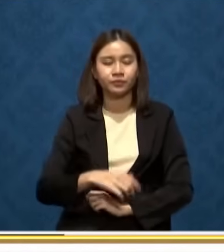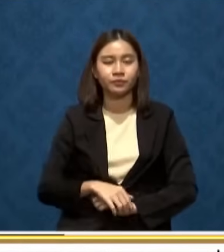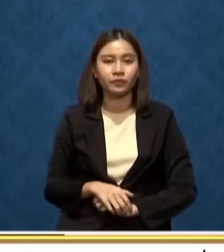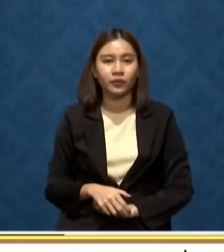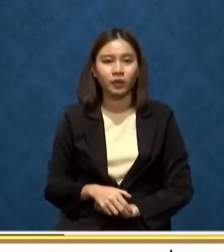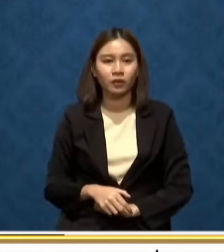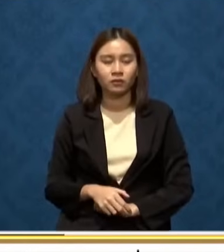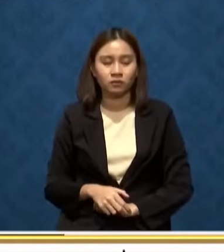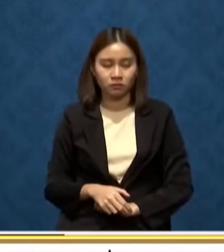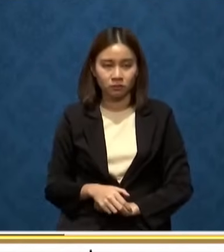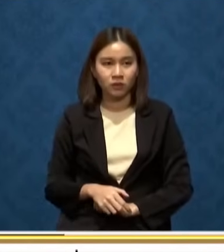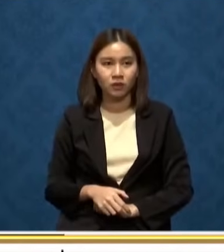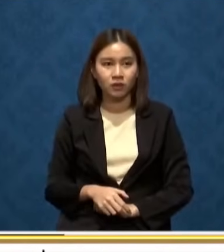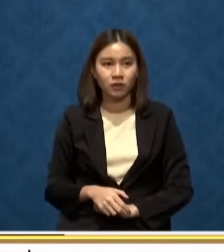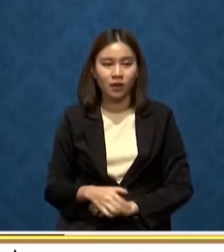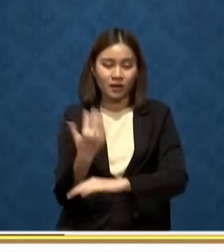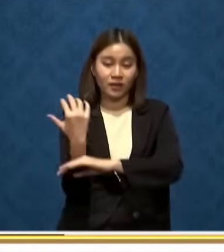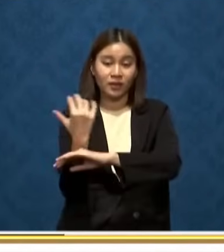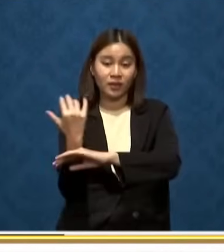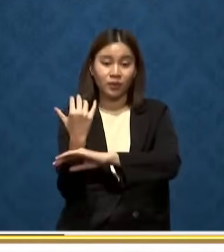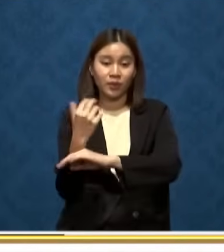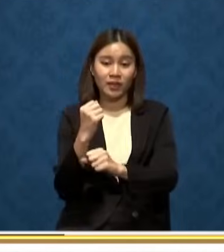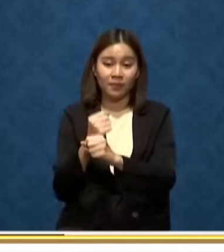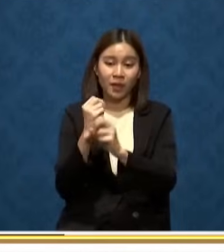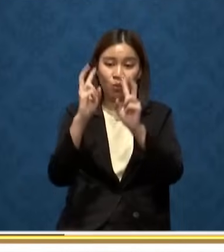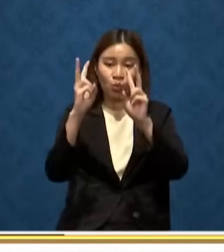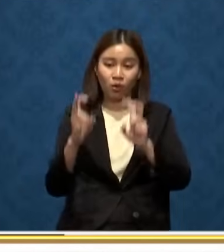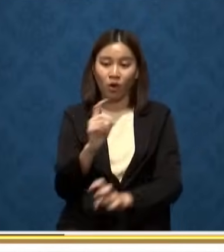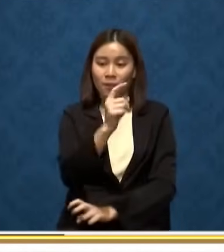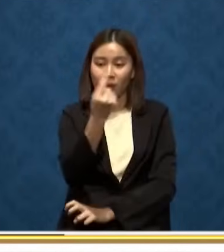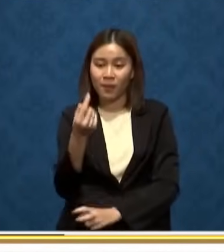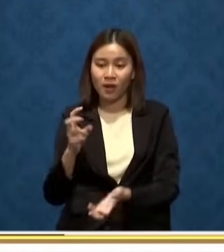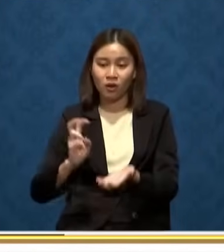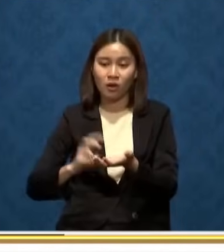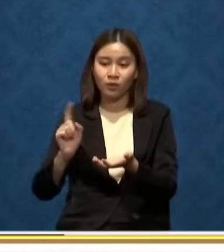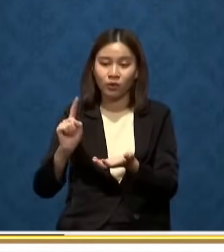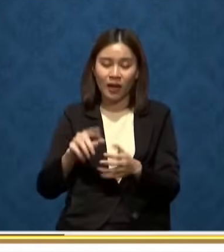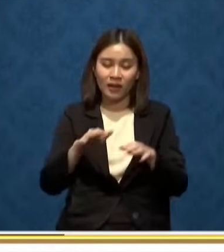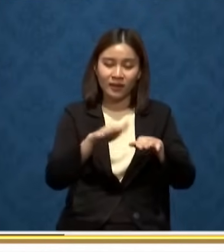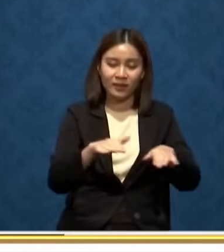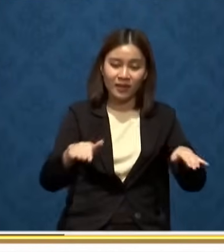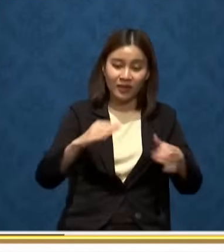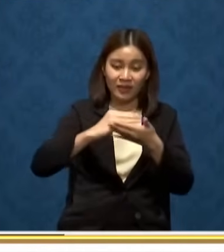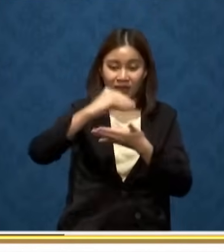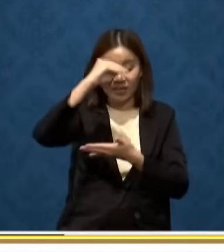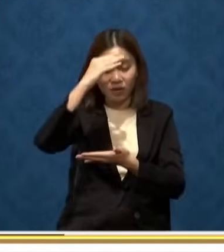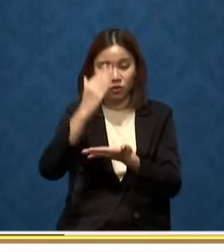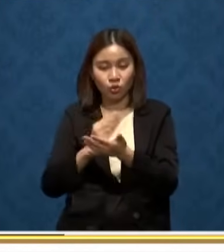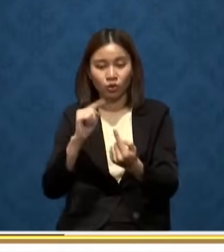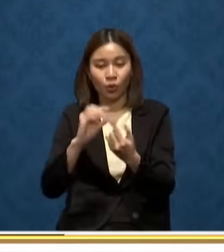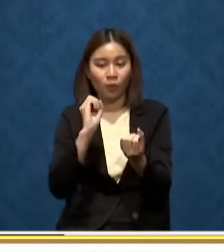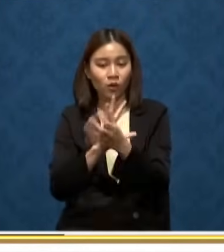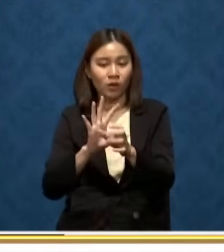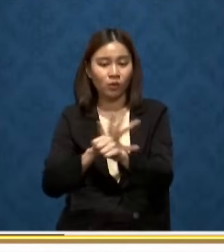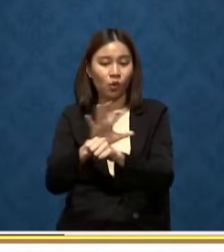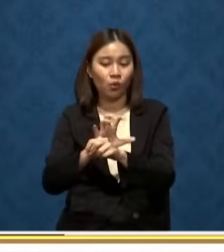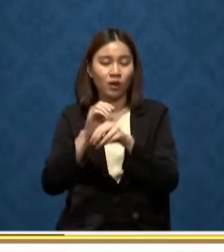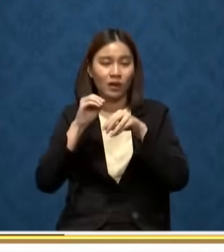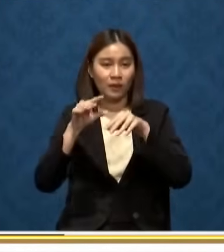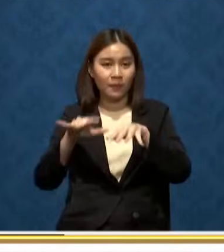อกจากผลิตภัณฑ์ใหม่ที่เพิ่มขึ้นในปี63เพื่อรองรับสถานการณ์เด็กหยุดเรียนช่วงโควิดแล้วเร